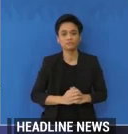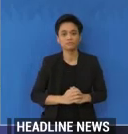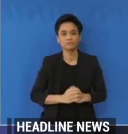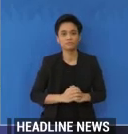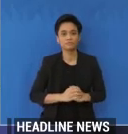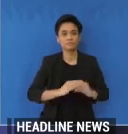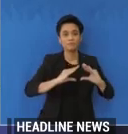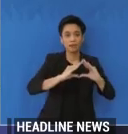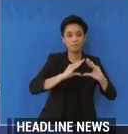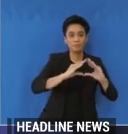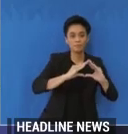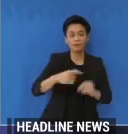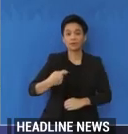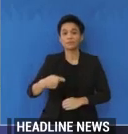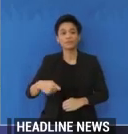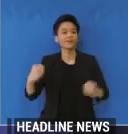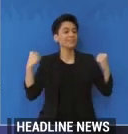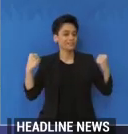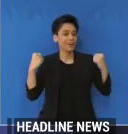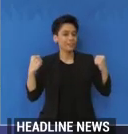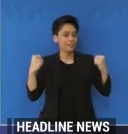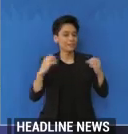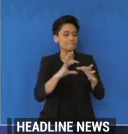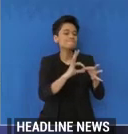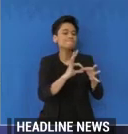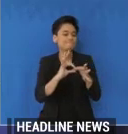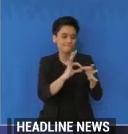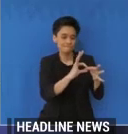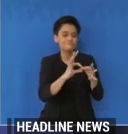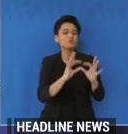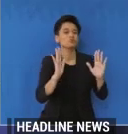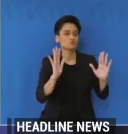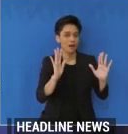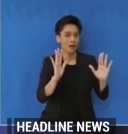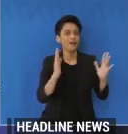BNPB dan Kementerian Kesehatan sudah bekerjasama dengan